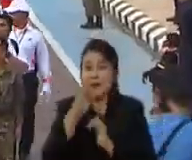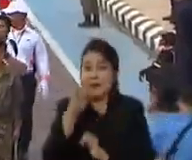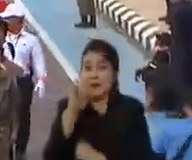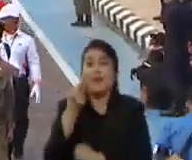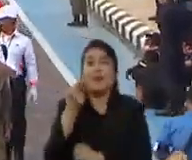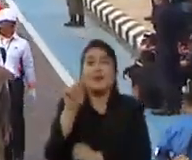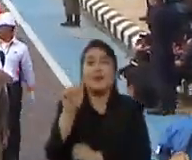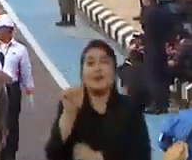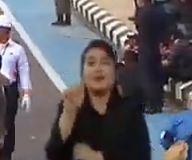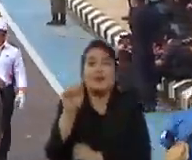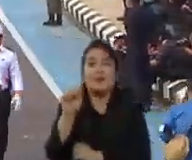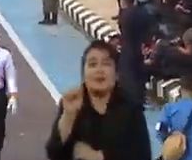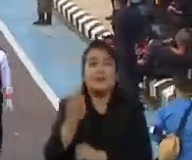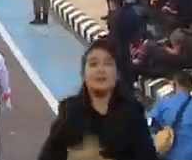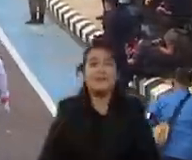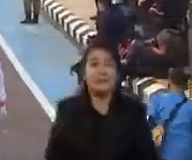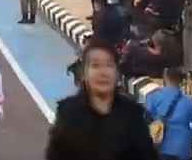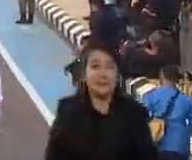Malaysia, FINAS.